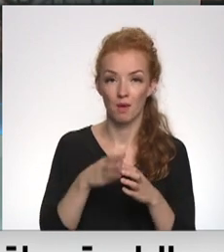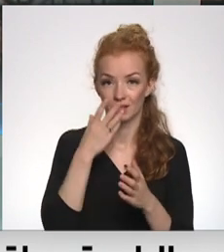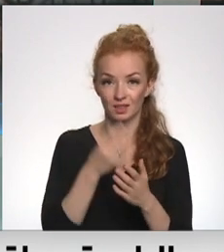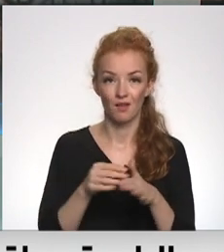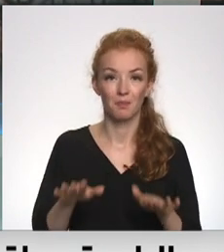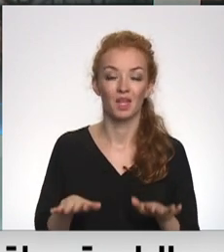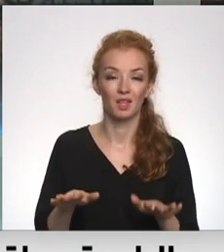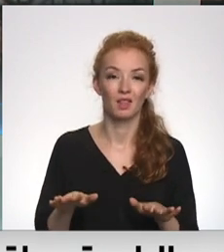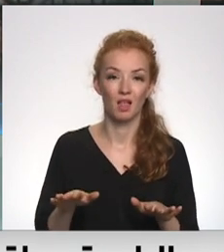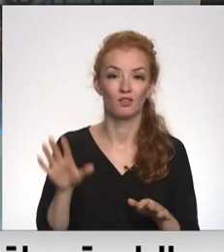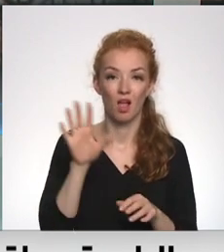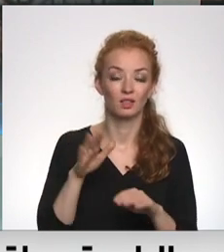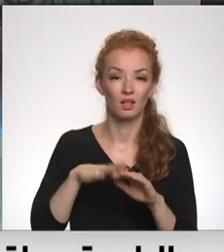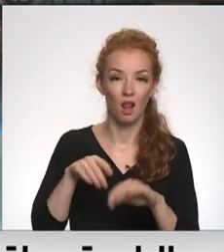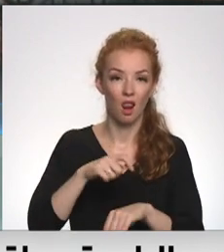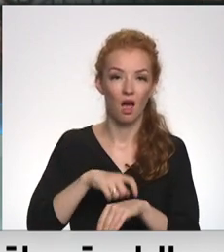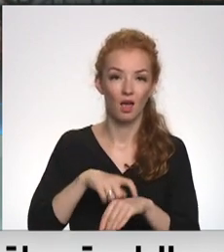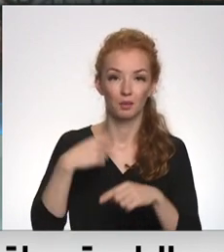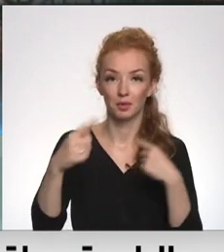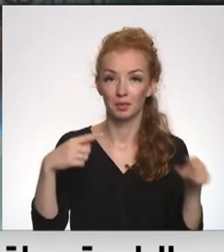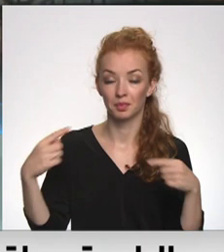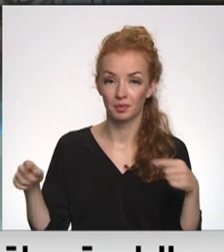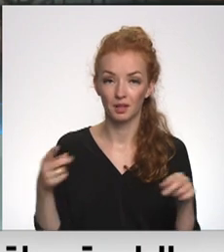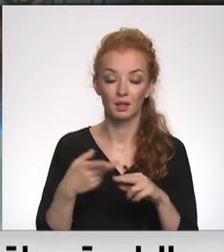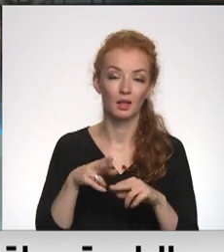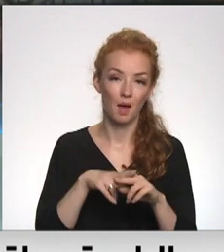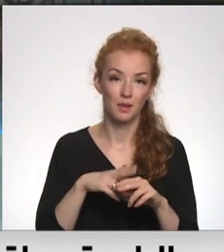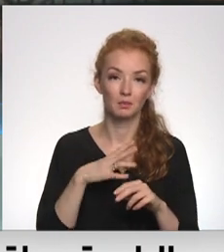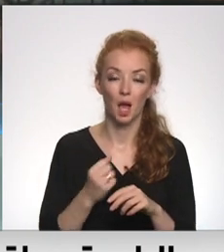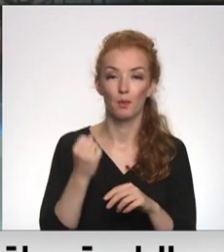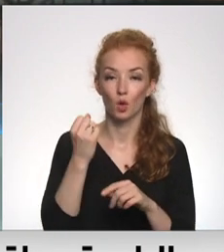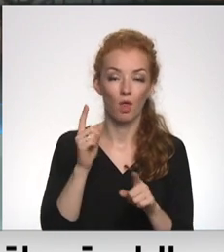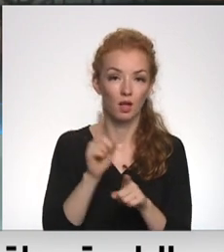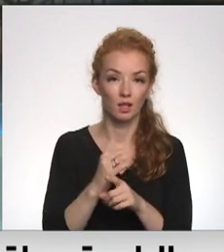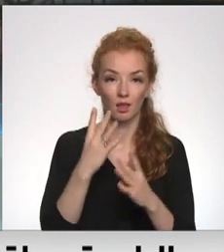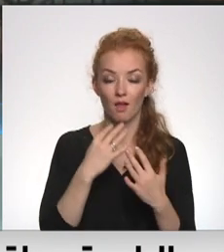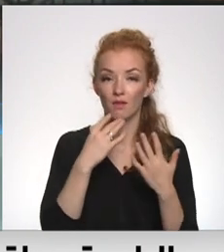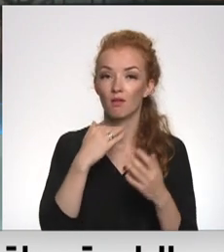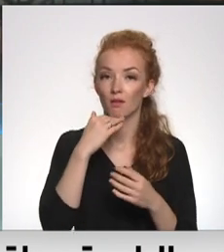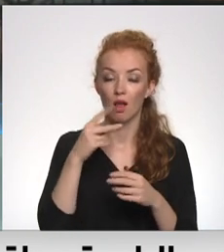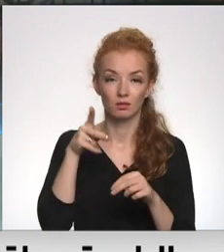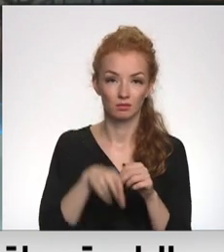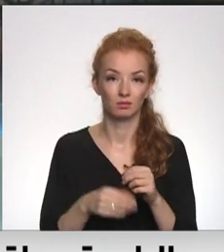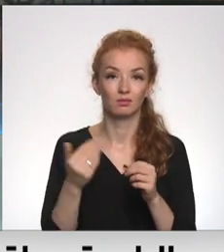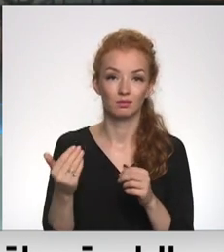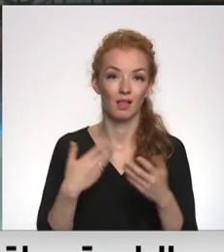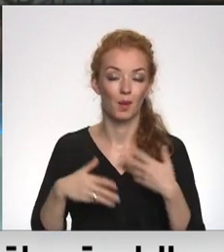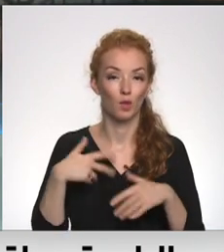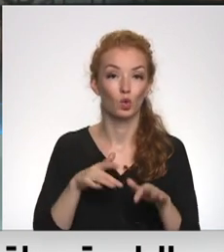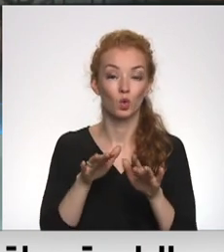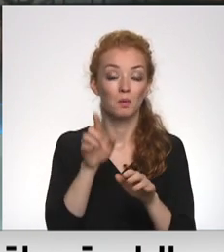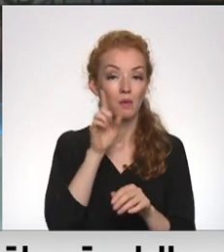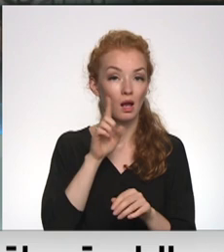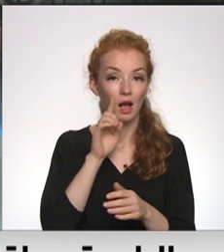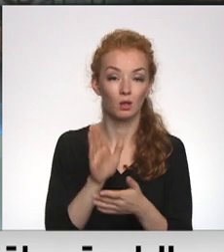valstī laika starpības dēļ. Tāpēc šogad bijām draudēti tālmācības 9. Klases beidzēju eksāmenu norise. Pagaidu